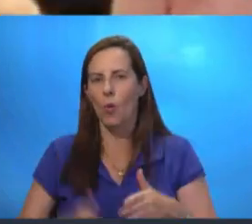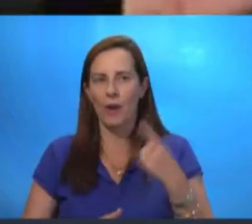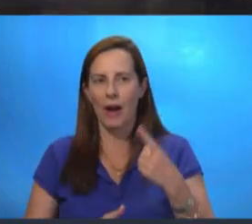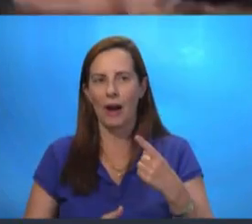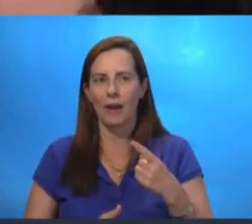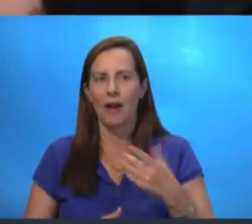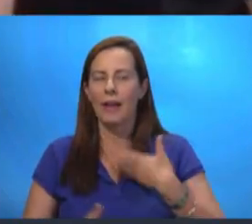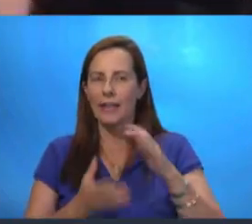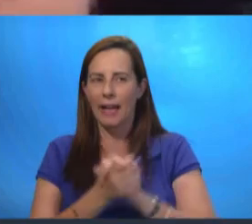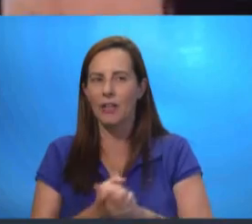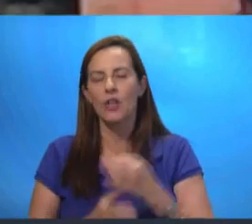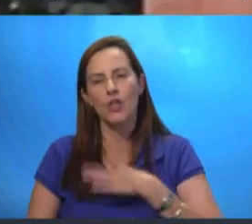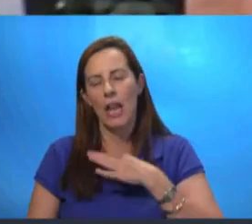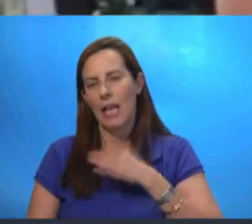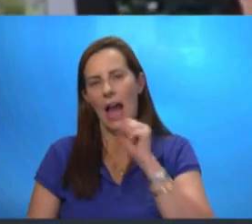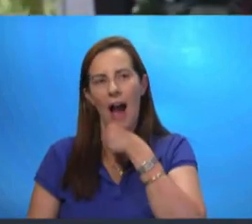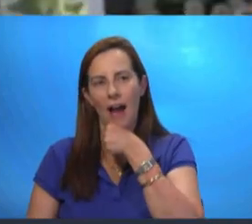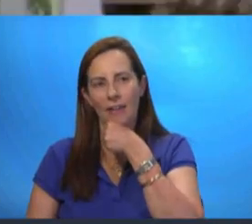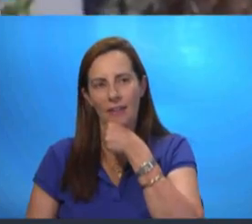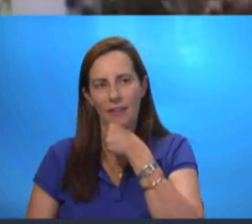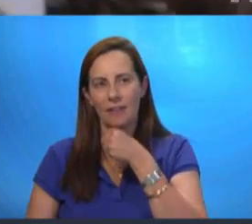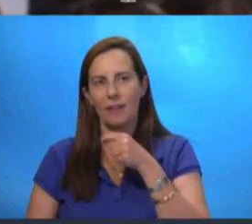נתת בידי, שלי לעד. לא